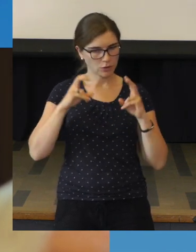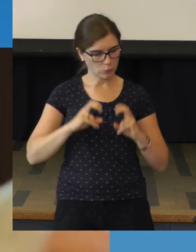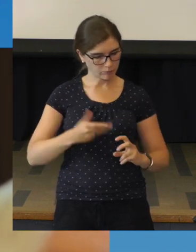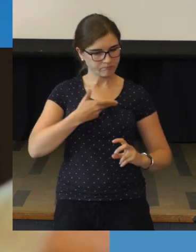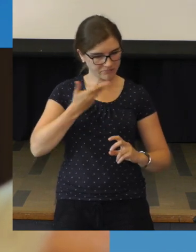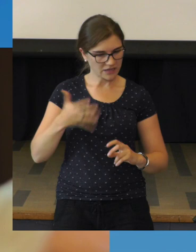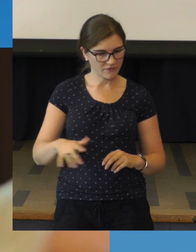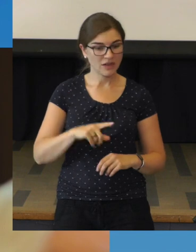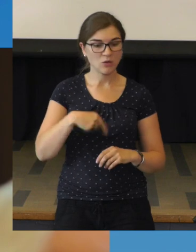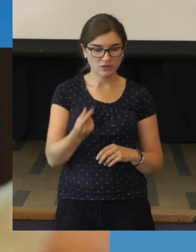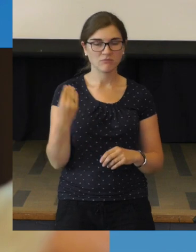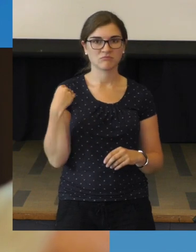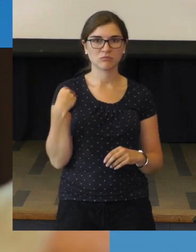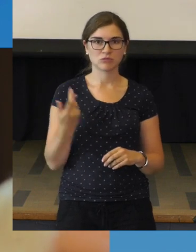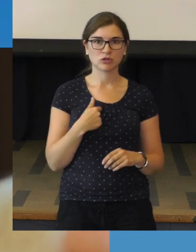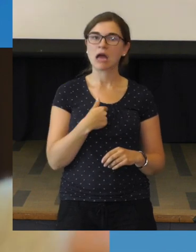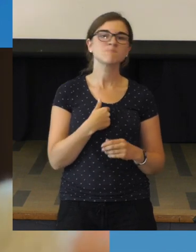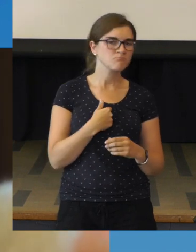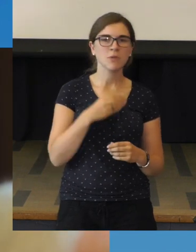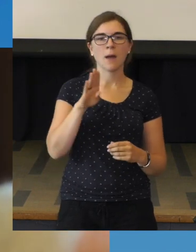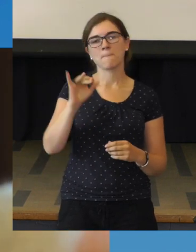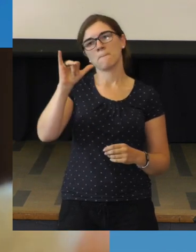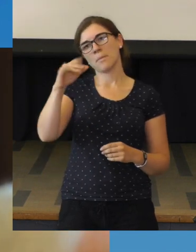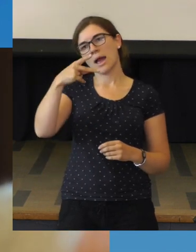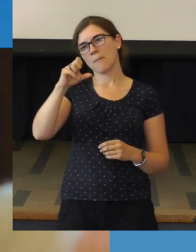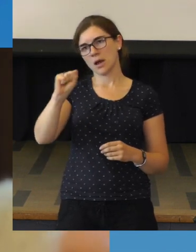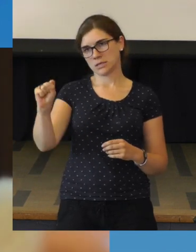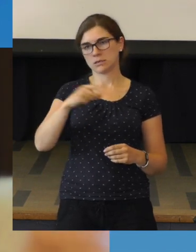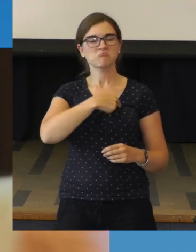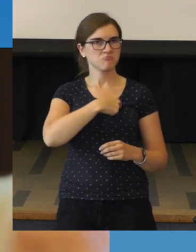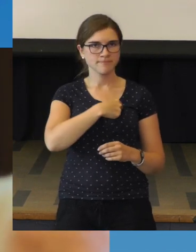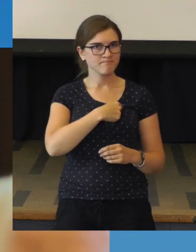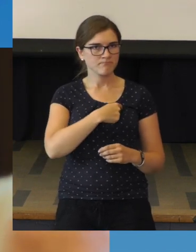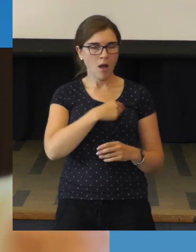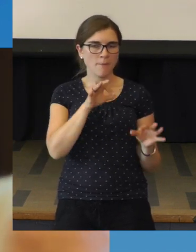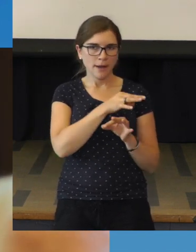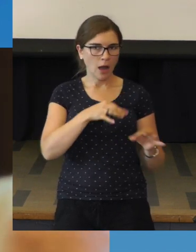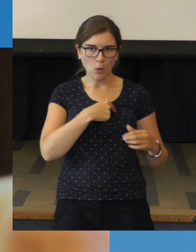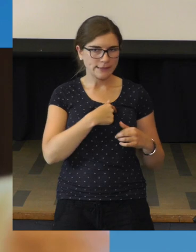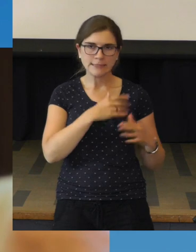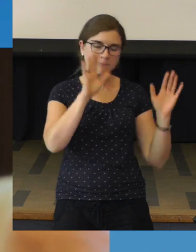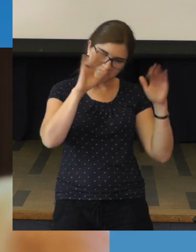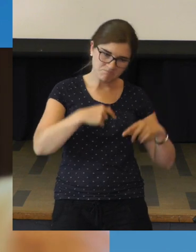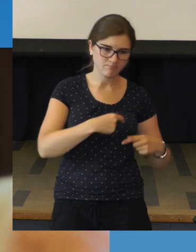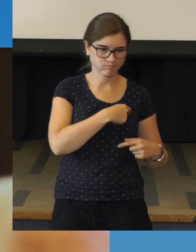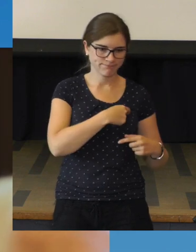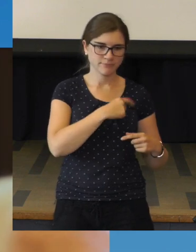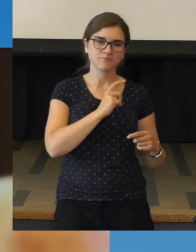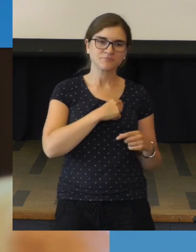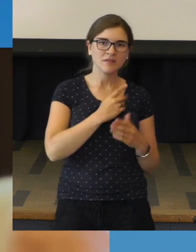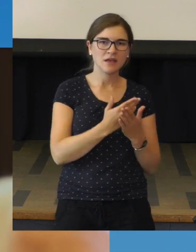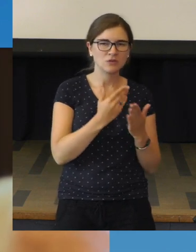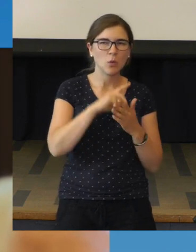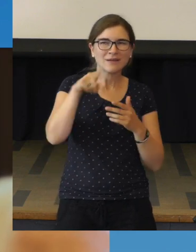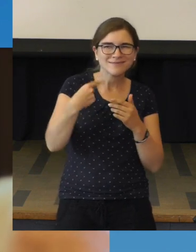mein Herz als nicht Bypass operationsfähig eingestuft. In einem sogenannten Heart